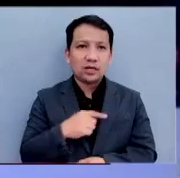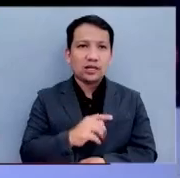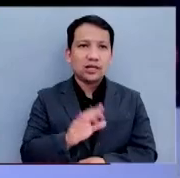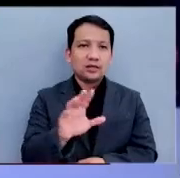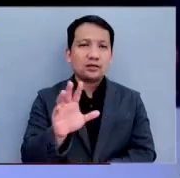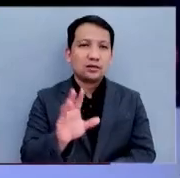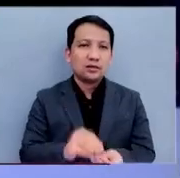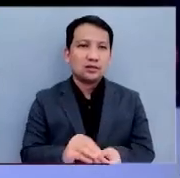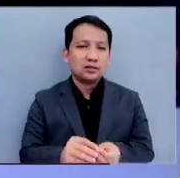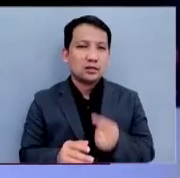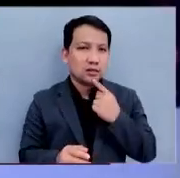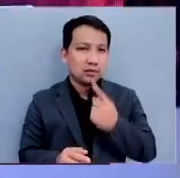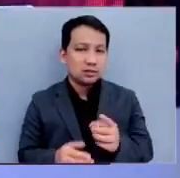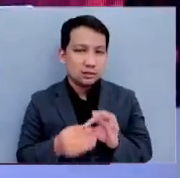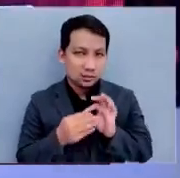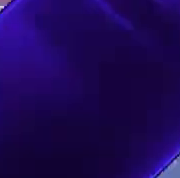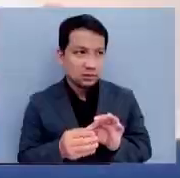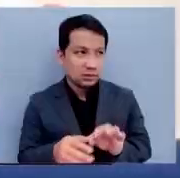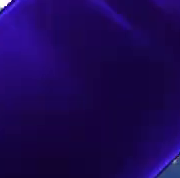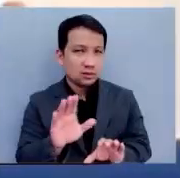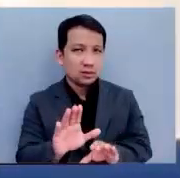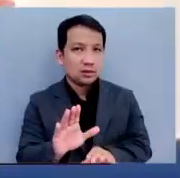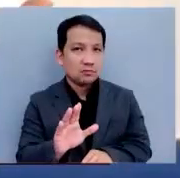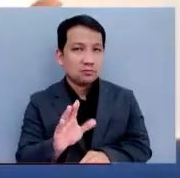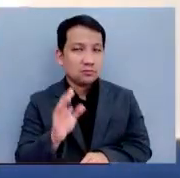ng balitang yan si Marlene Alcaide.